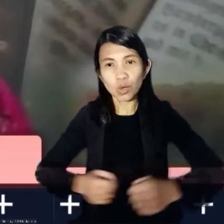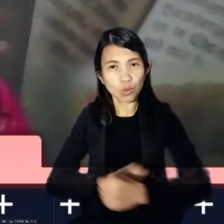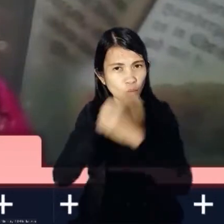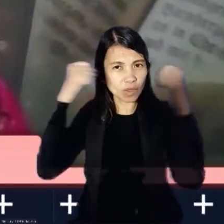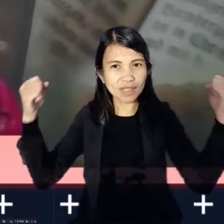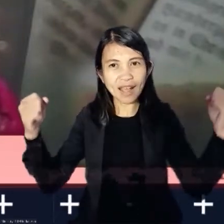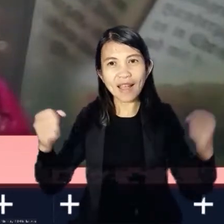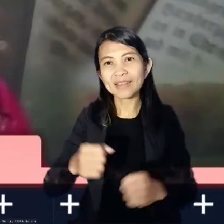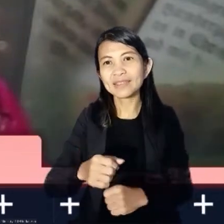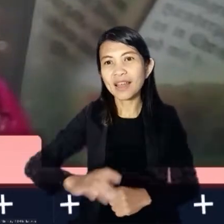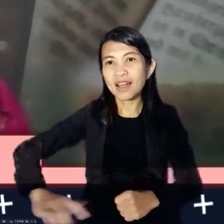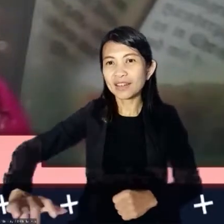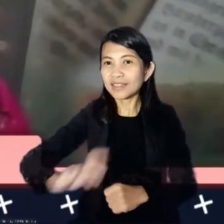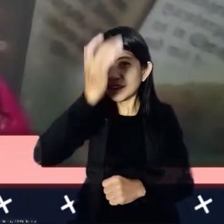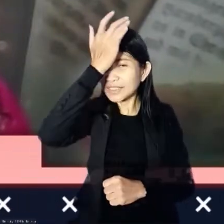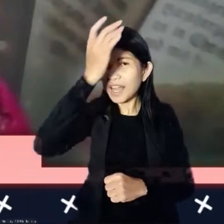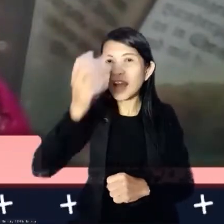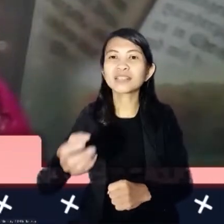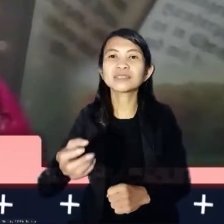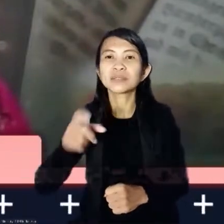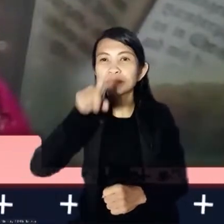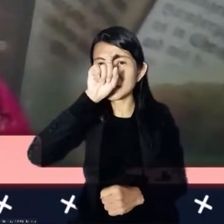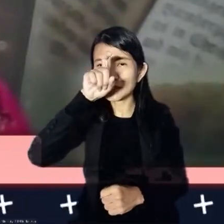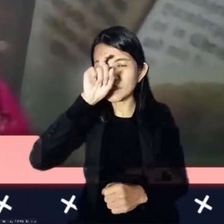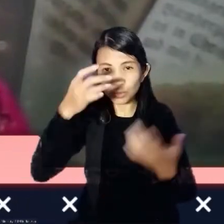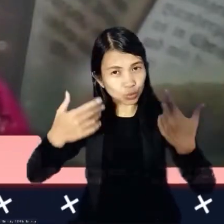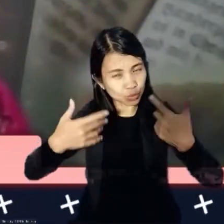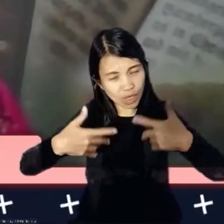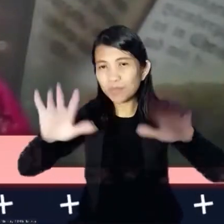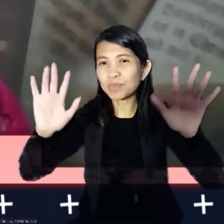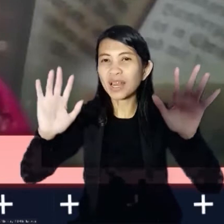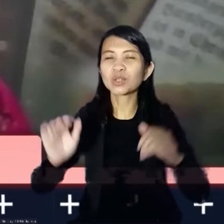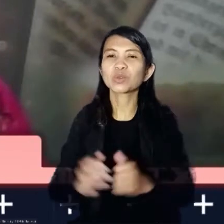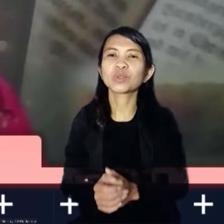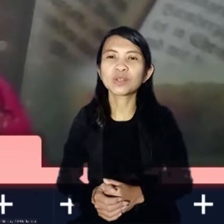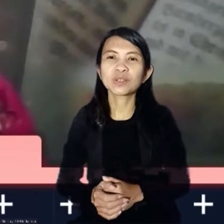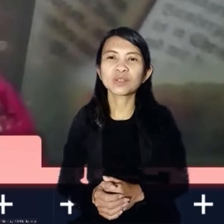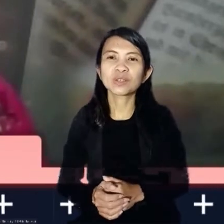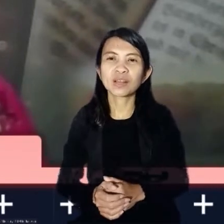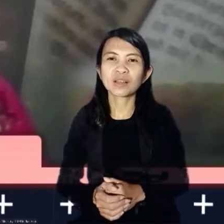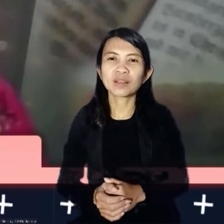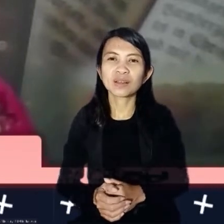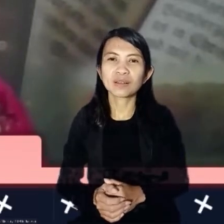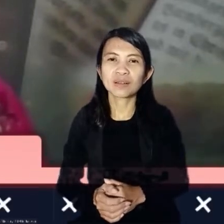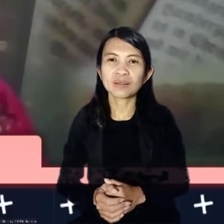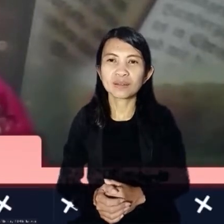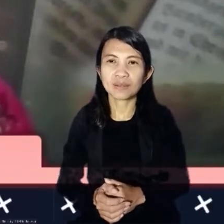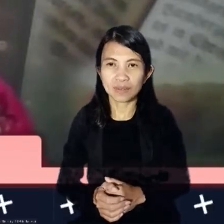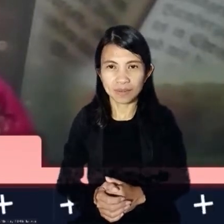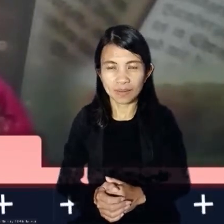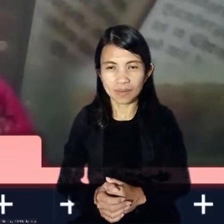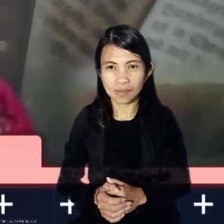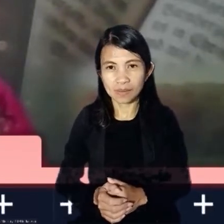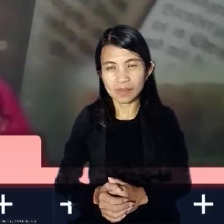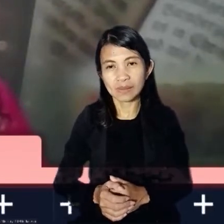berlalu kalaupun masih ada hanya tinggal sisa-sisanya kerajaan asiria atau